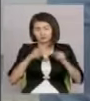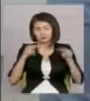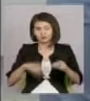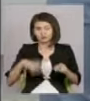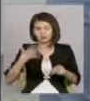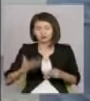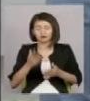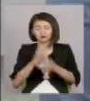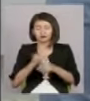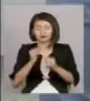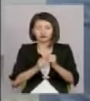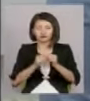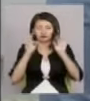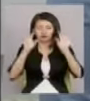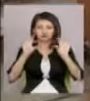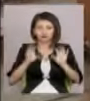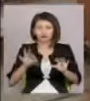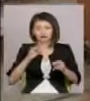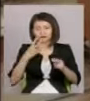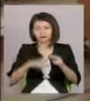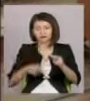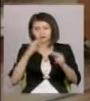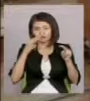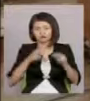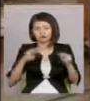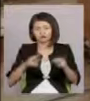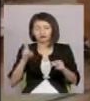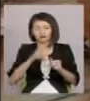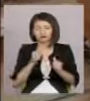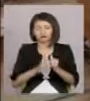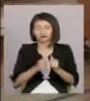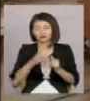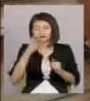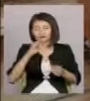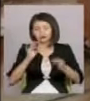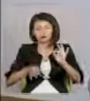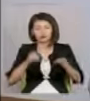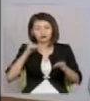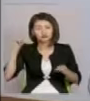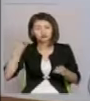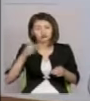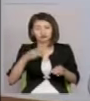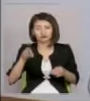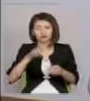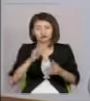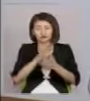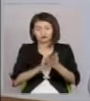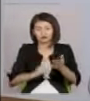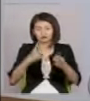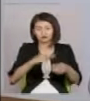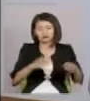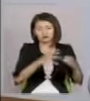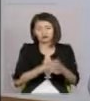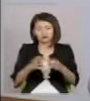Служитель закона обвинялся в утере вещественных доказательств. События уголовного дела произошли еще в мае-июне прошлого года. Для проведения оперативно-розыскных